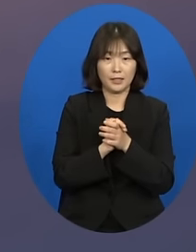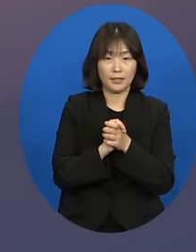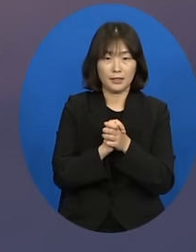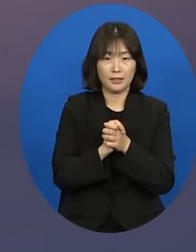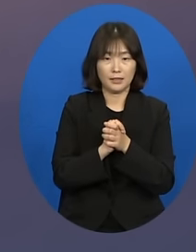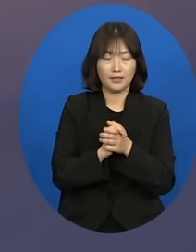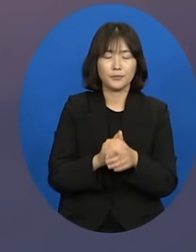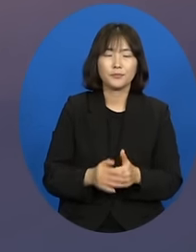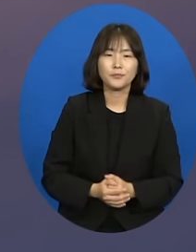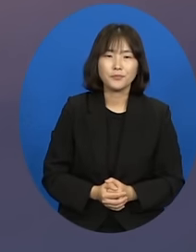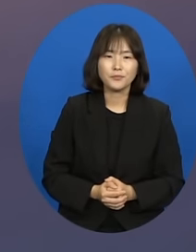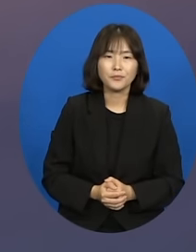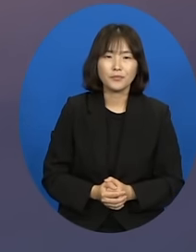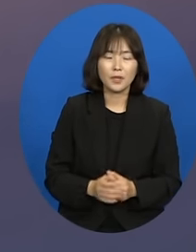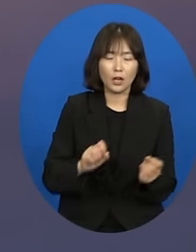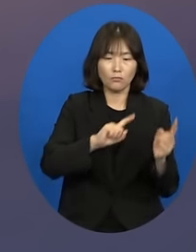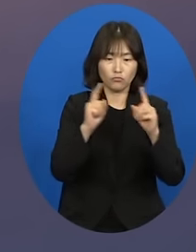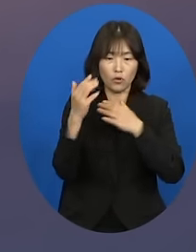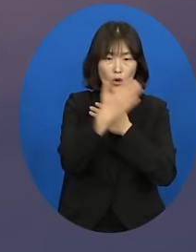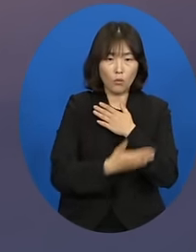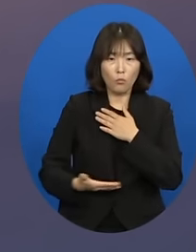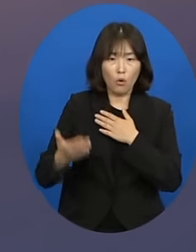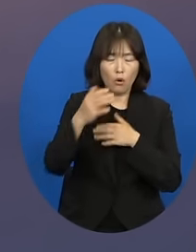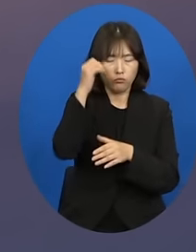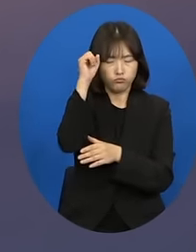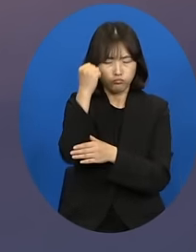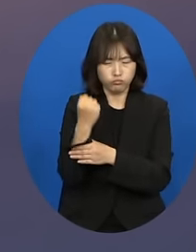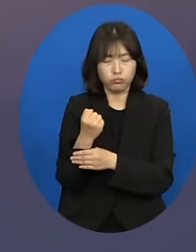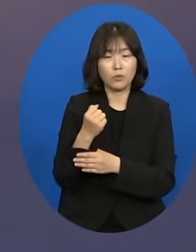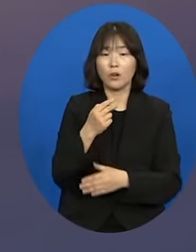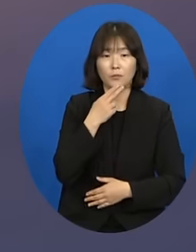죽은 여러분 부활의 몸은 썩지 아니하는 몸이에요.